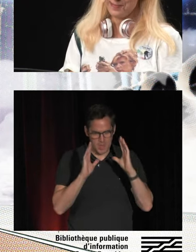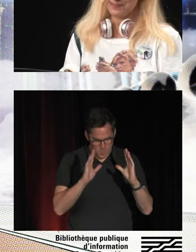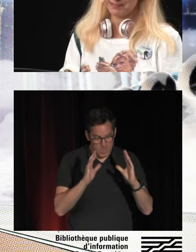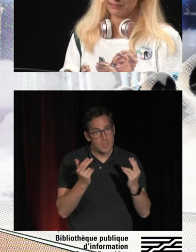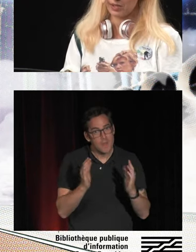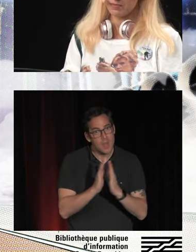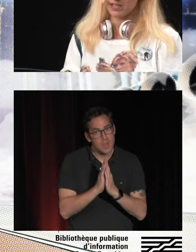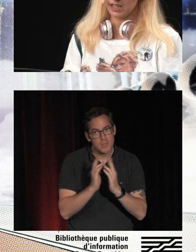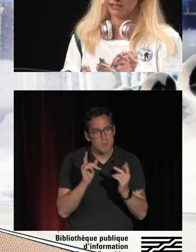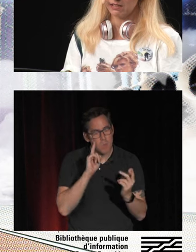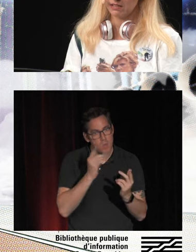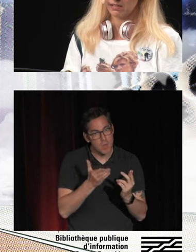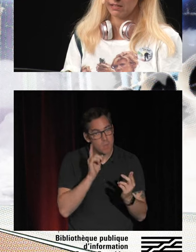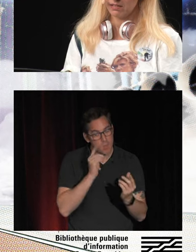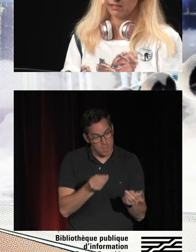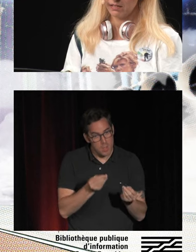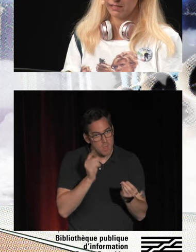Ça va vous ? Pourquoi j'ai fait ça ?